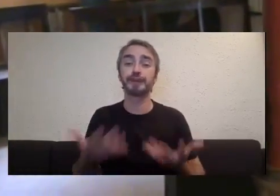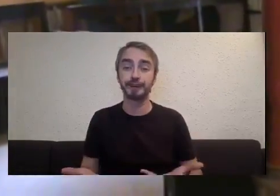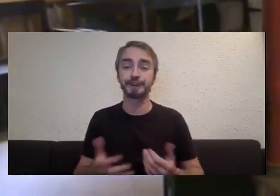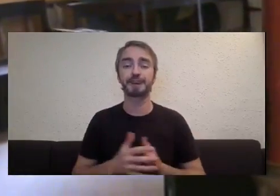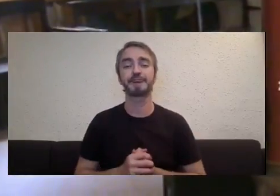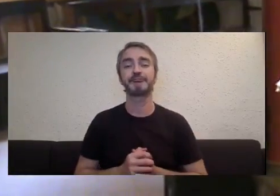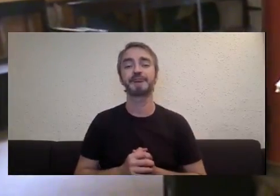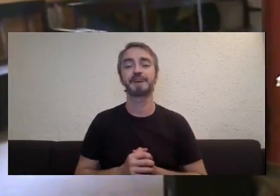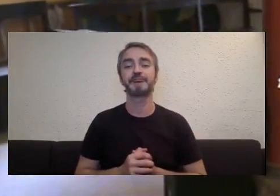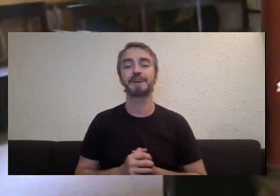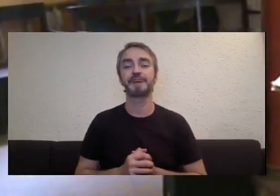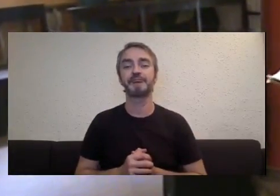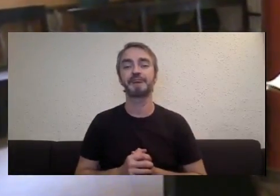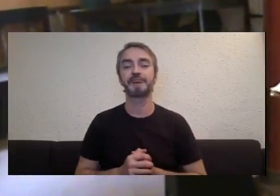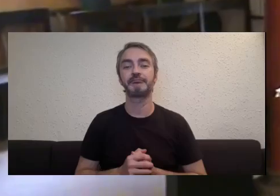més, i total